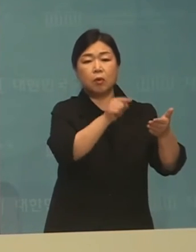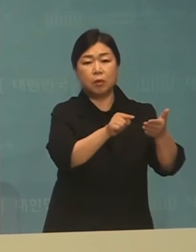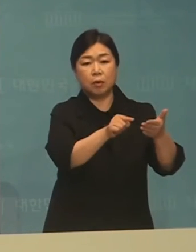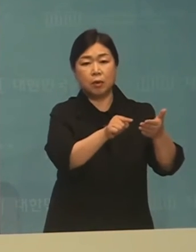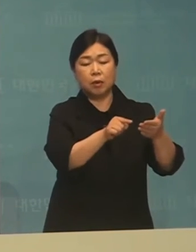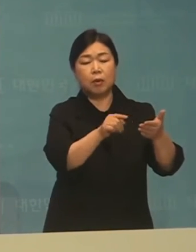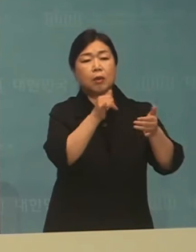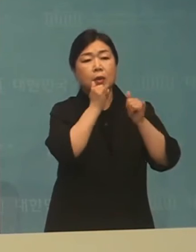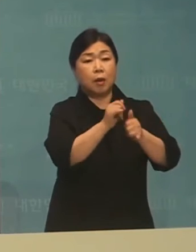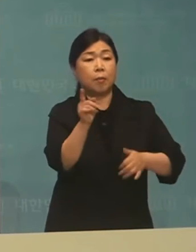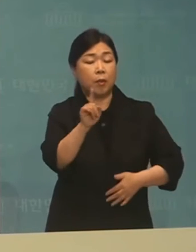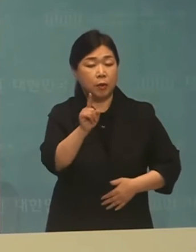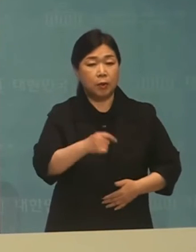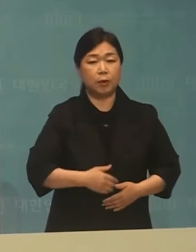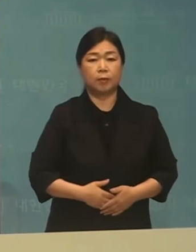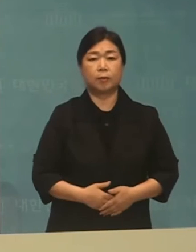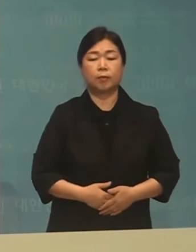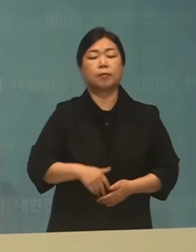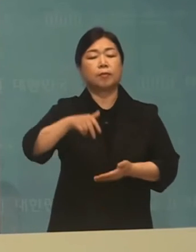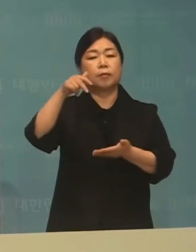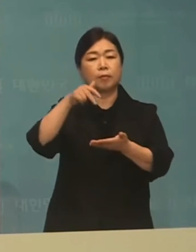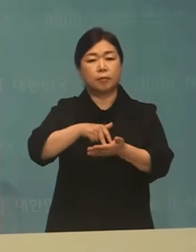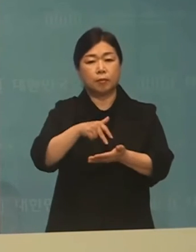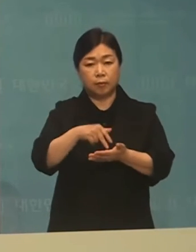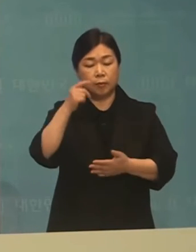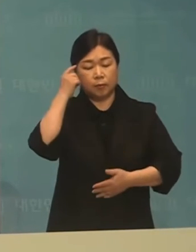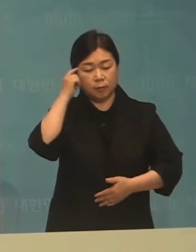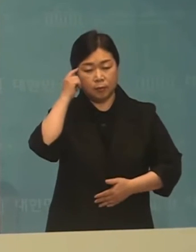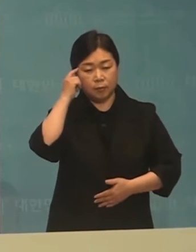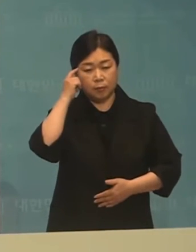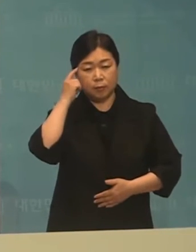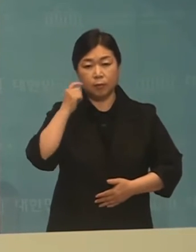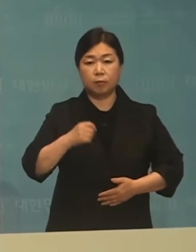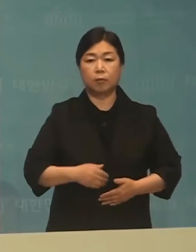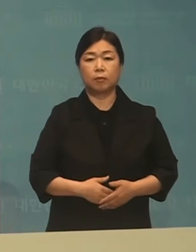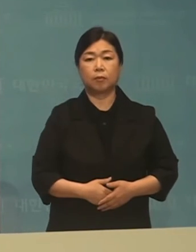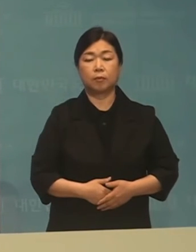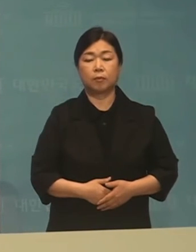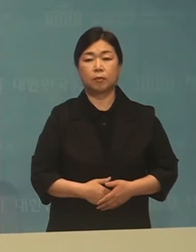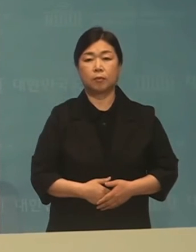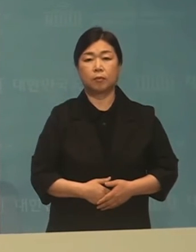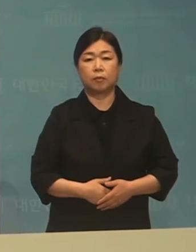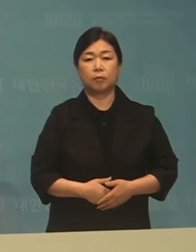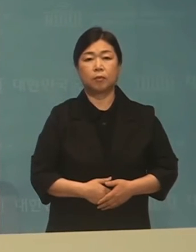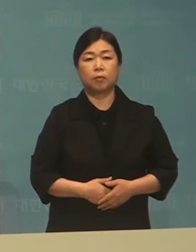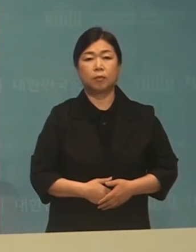상을 줄 수 있습니까? 여러분들